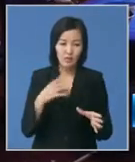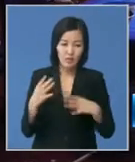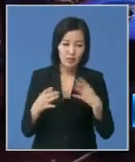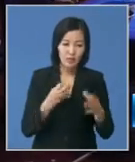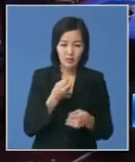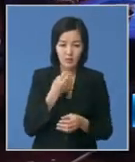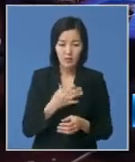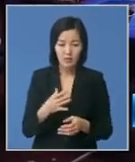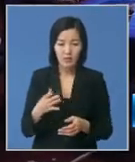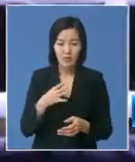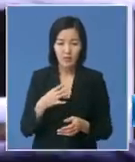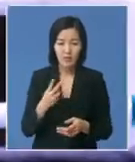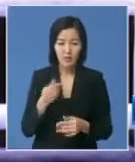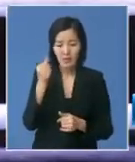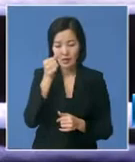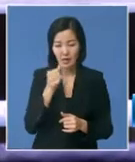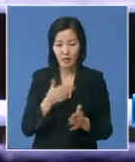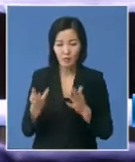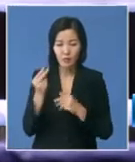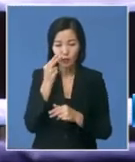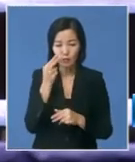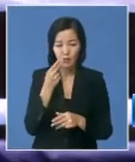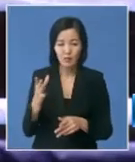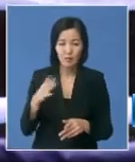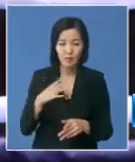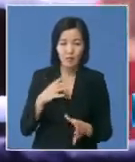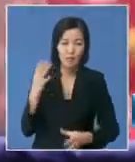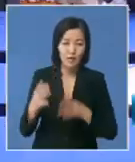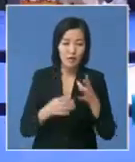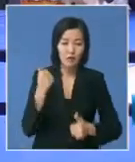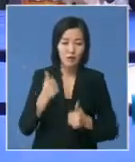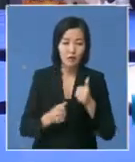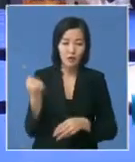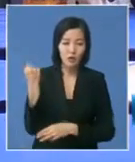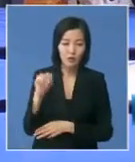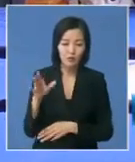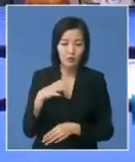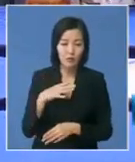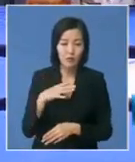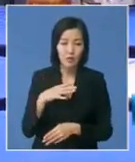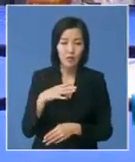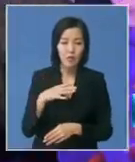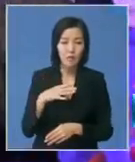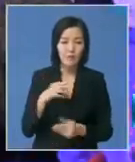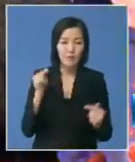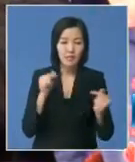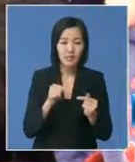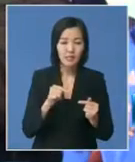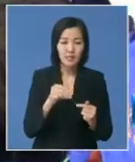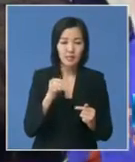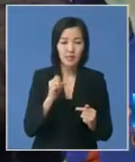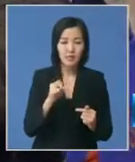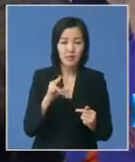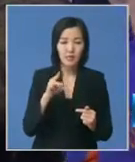байқатты. Мирас осыдан екі ай бұрын Шымкентте жалауы желбіреген халықаралық турнирде жеңімпаз атанған болатын. Ал оның қарсыласы Жақсылық